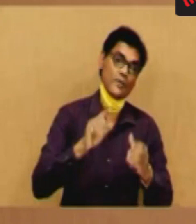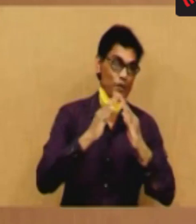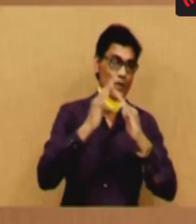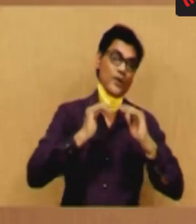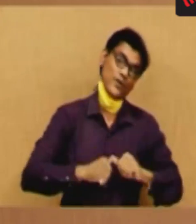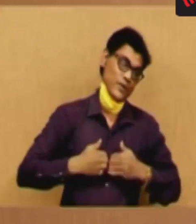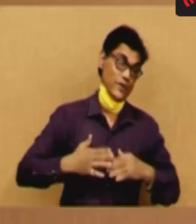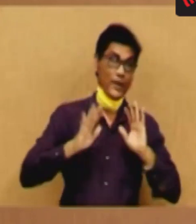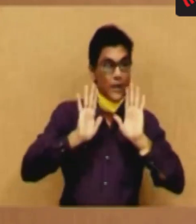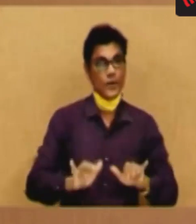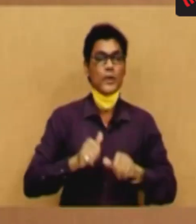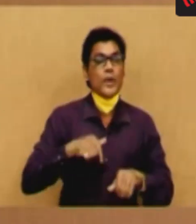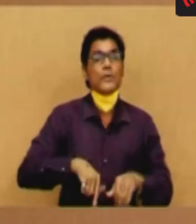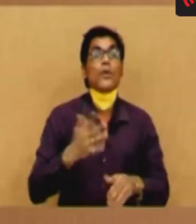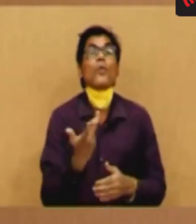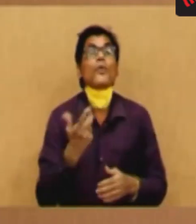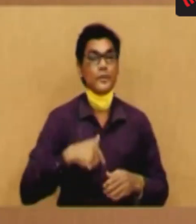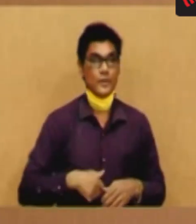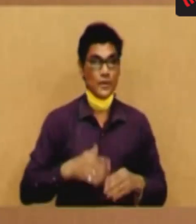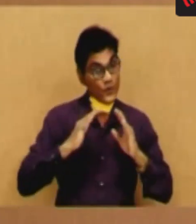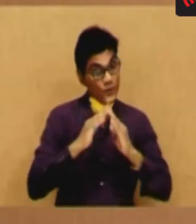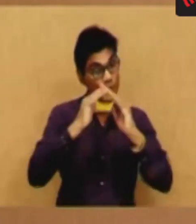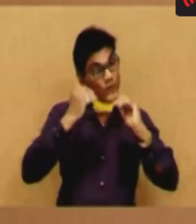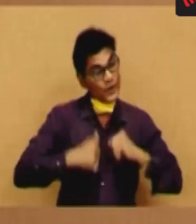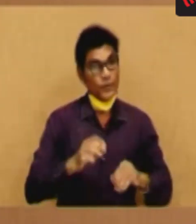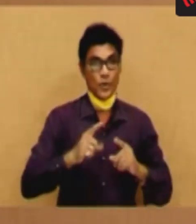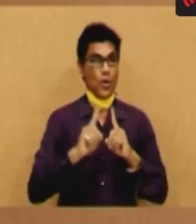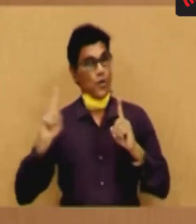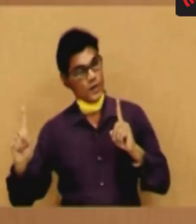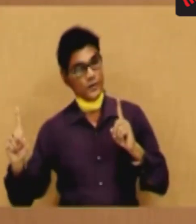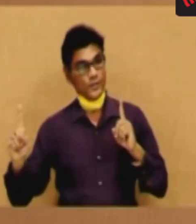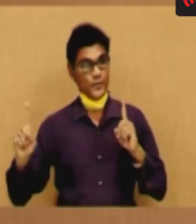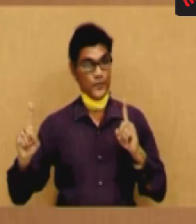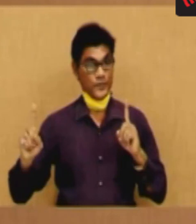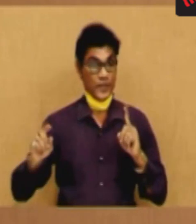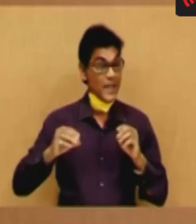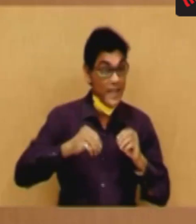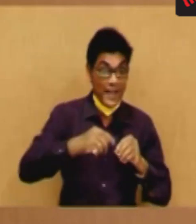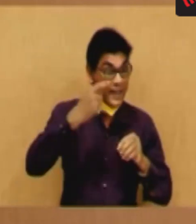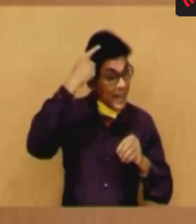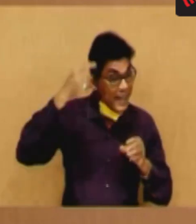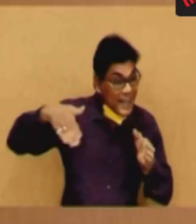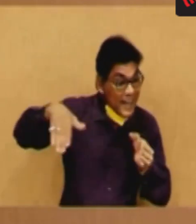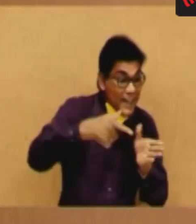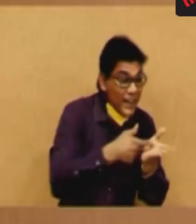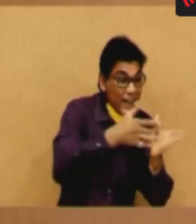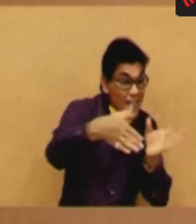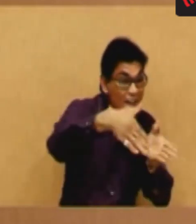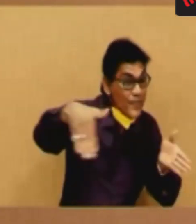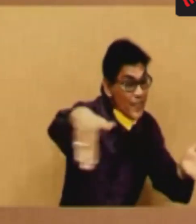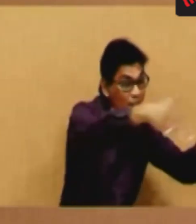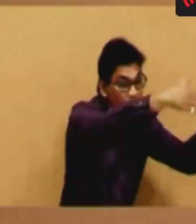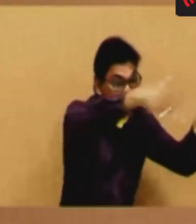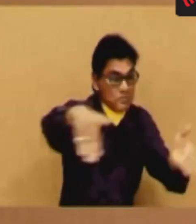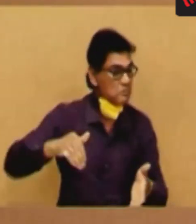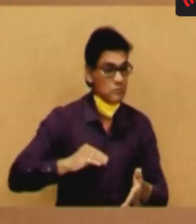एई समय रे कोन करिबा घरे रहिले मध्य अलगा रहिबा गां दांडु को बाहर जिबा नै एटा गोटे बहुत बड़